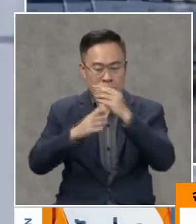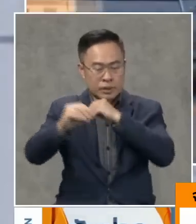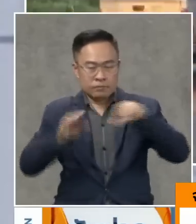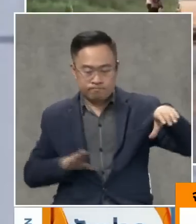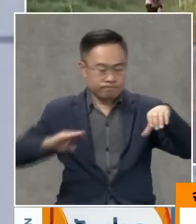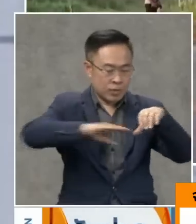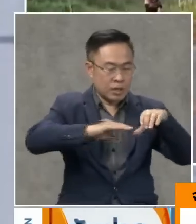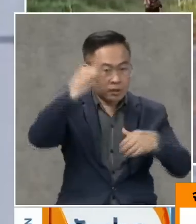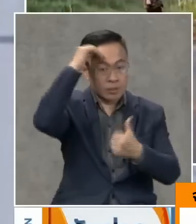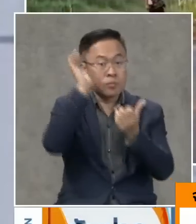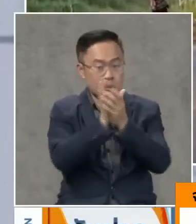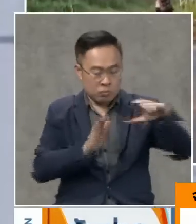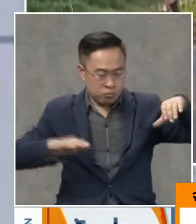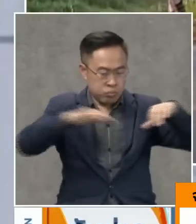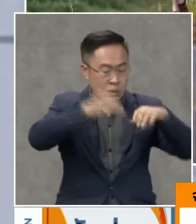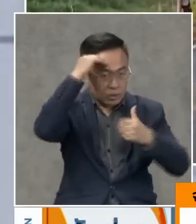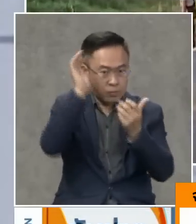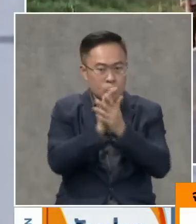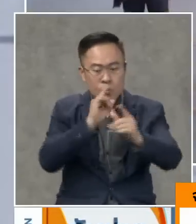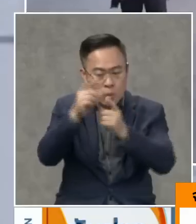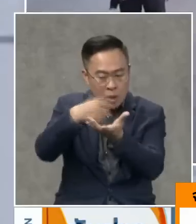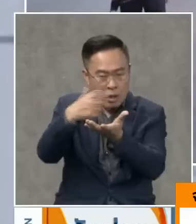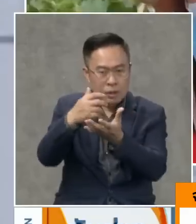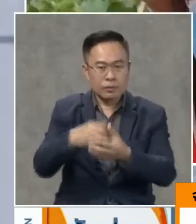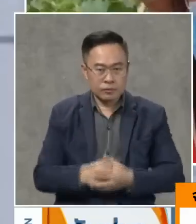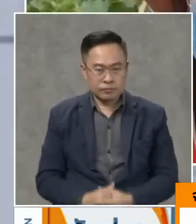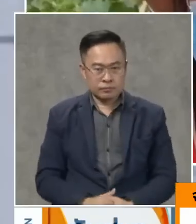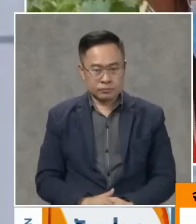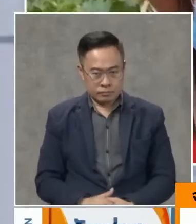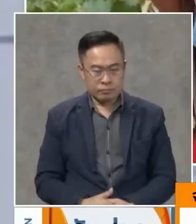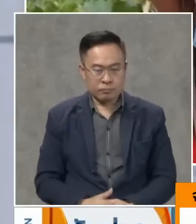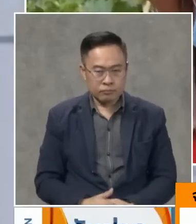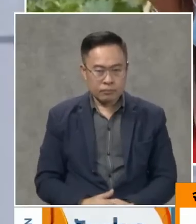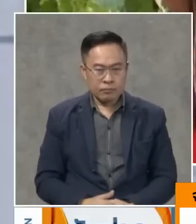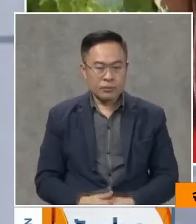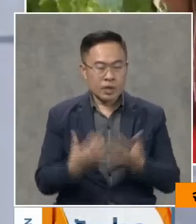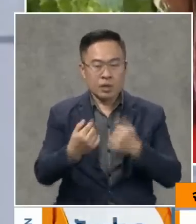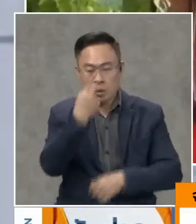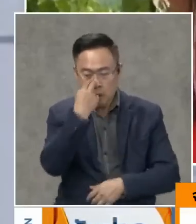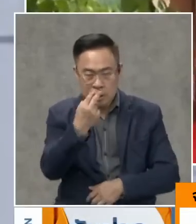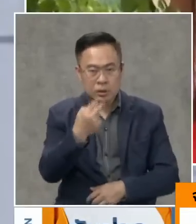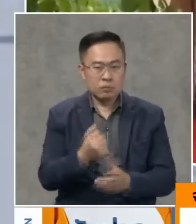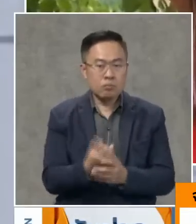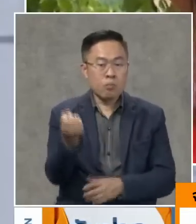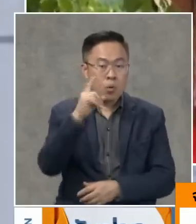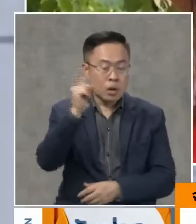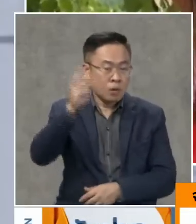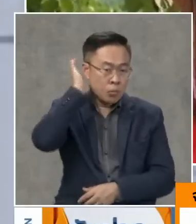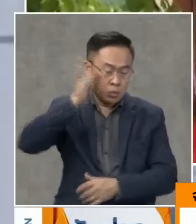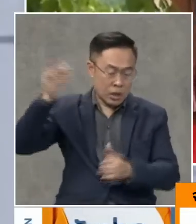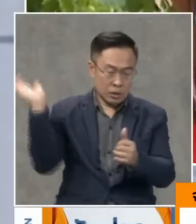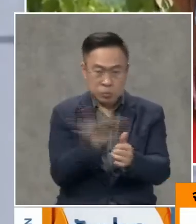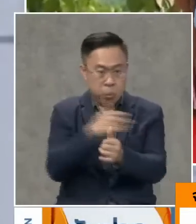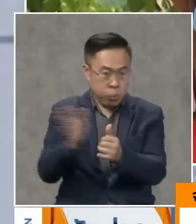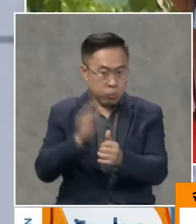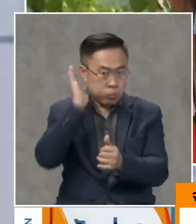นนี้ไปพบกับเจ้าหน้าที่ตำรวจค่ะ เปิดกระจกแง้มถามว่าเกิดเหตุการณ์อะไรขึ้นเขาบอกว่าผู้ชายตีหนูทำร้